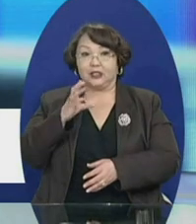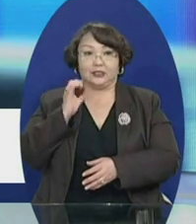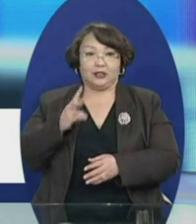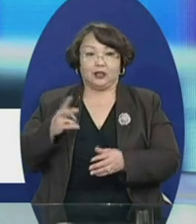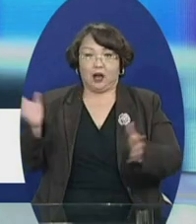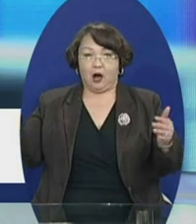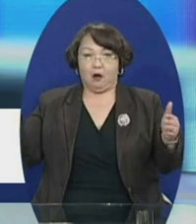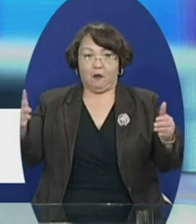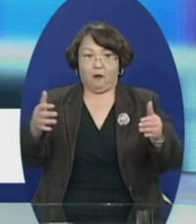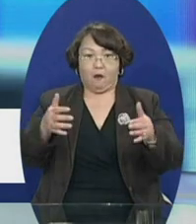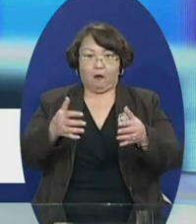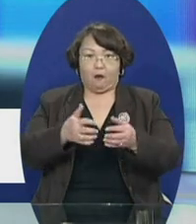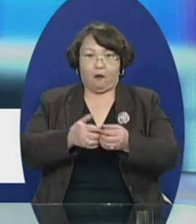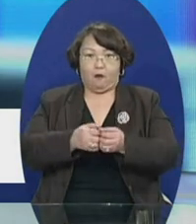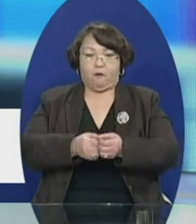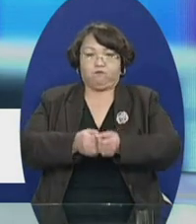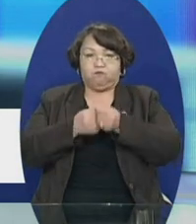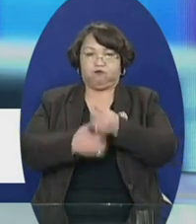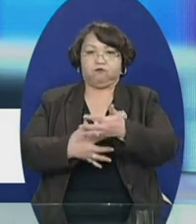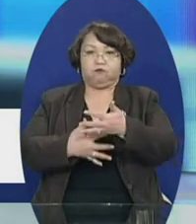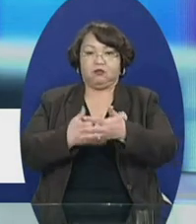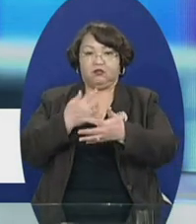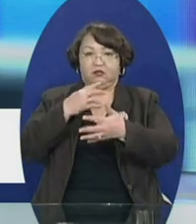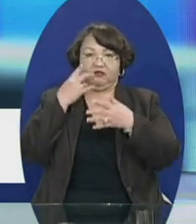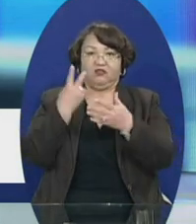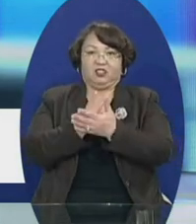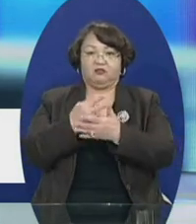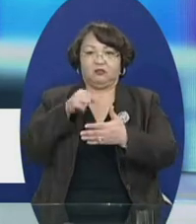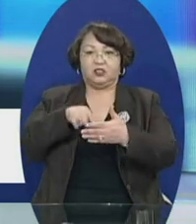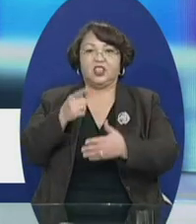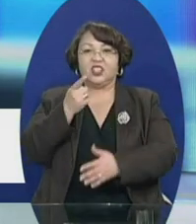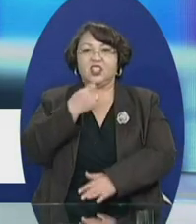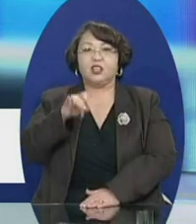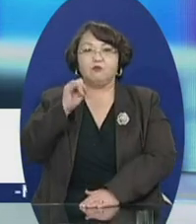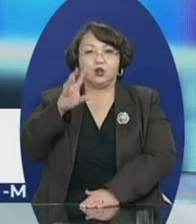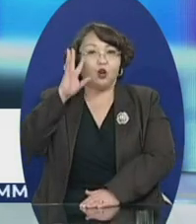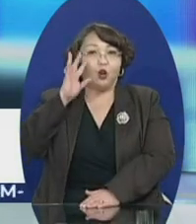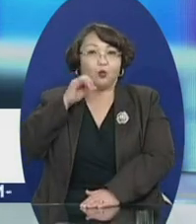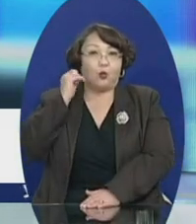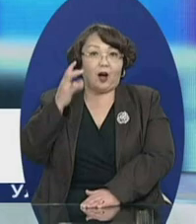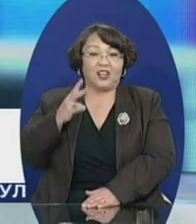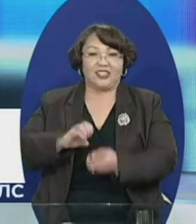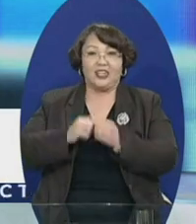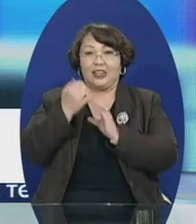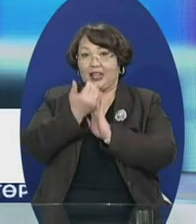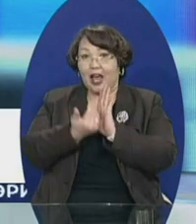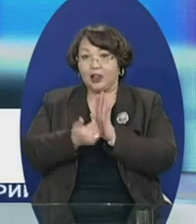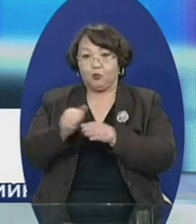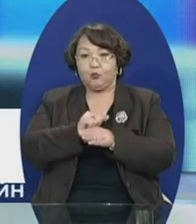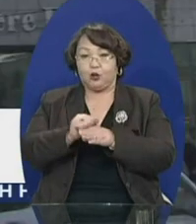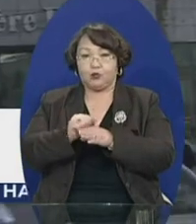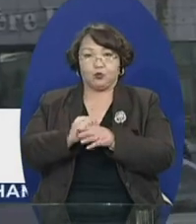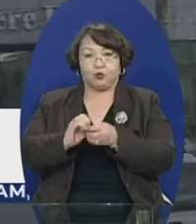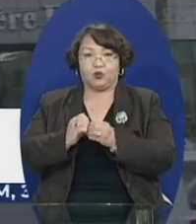нэгтгэж хиймэл оюун ухааны тусламжтайгаар шинжилгээ хийж тайлан боловсруулах системийг бий болголоо.